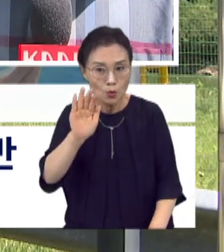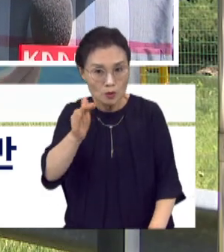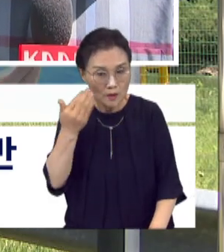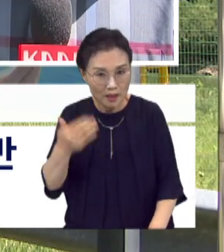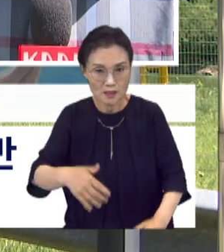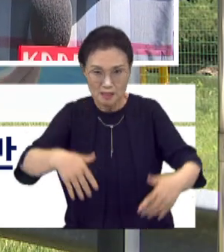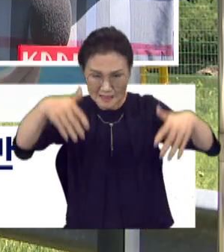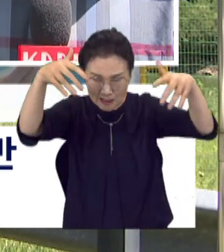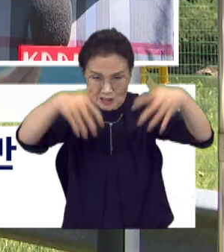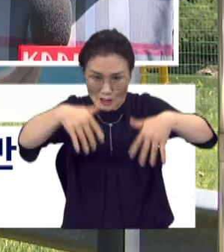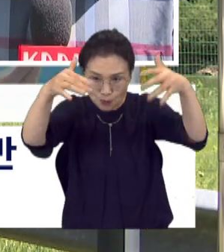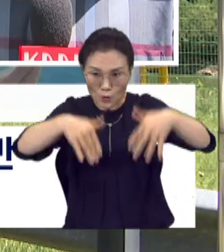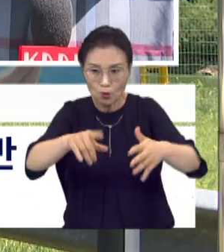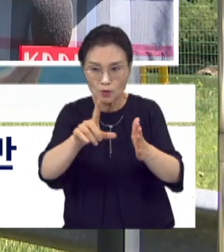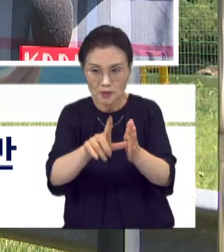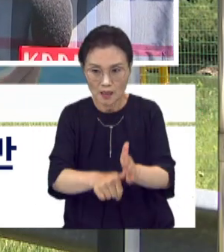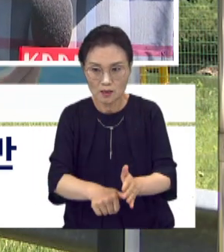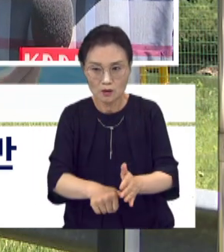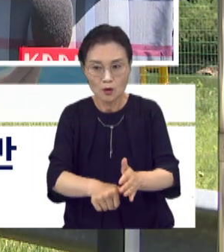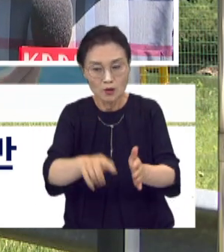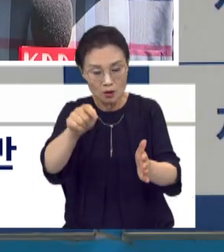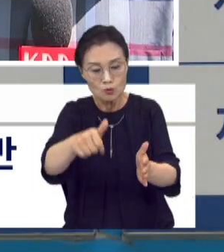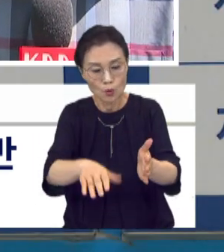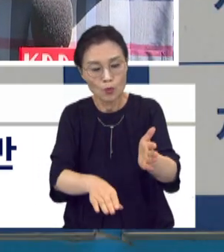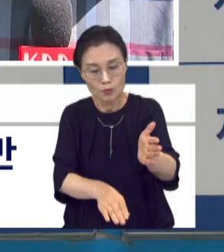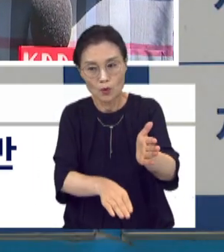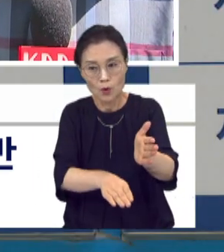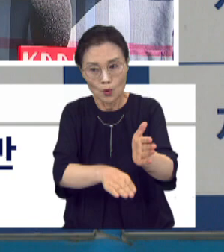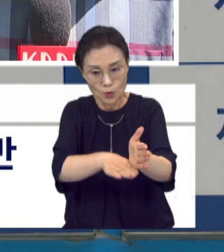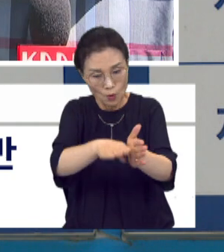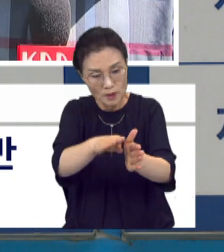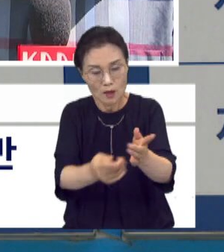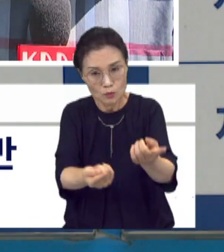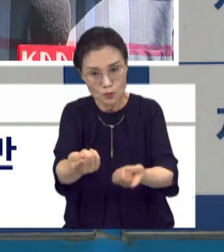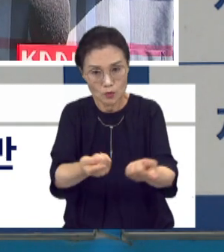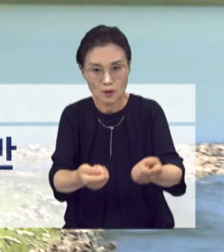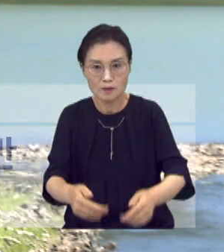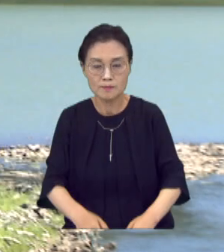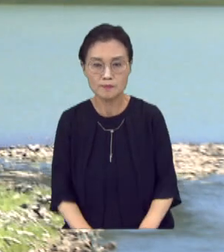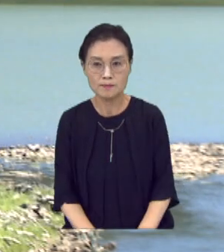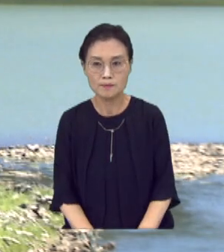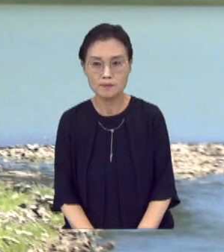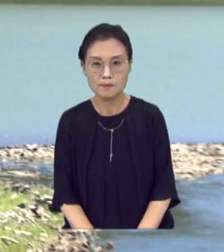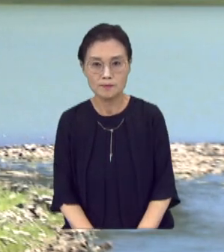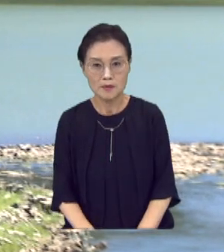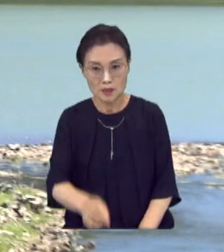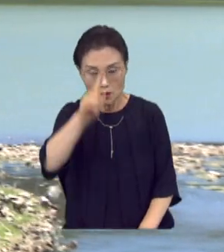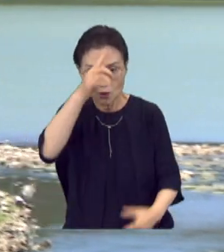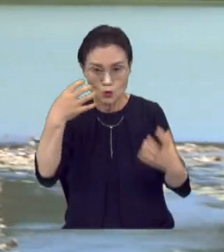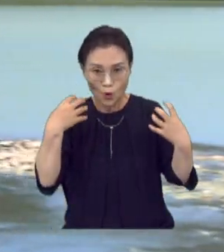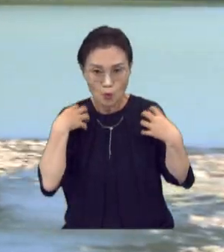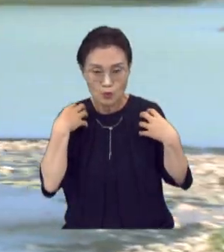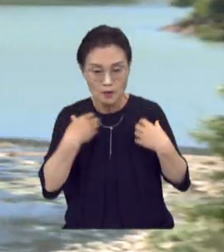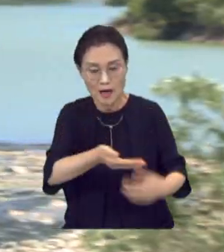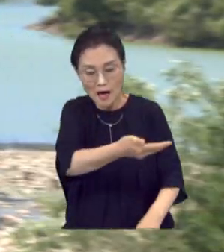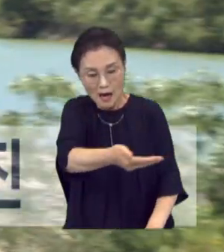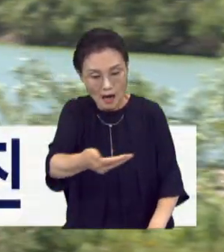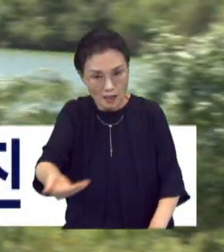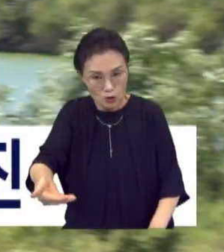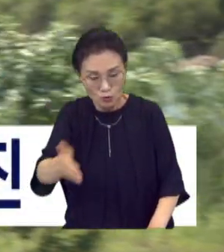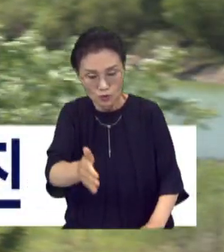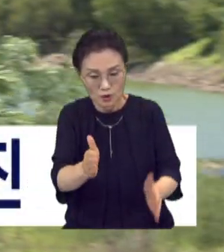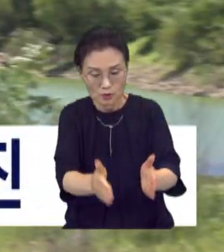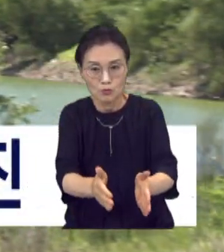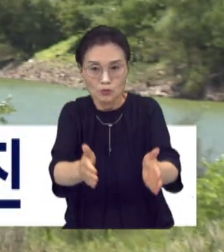저 홍수 저 집중호우 시에는 여기도 저 용량을 좀 더 키울 수. 정부는 하천 유역의